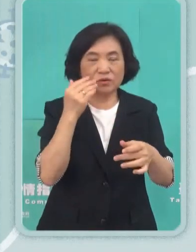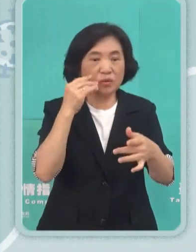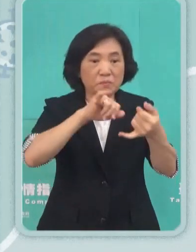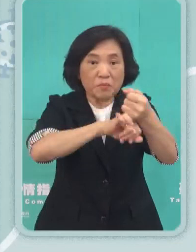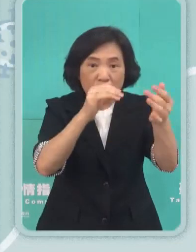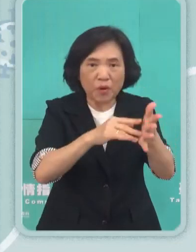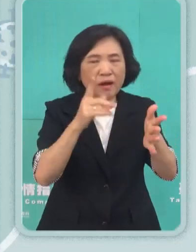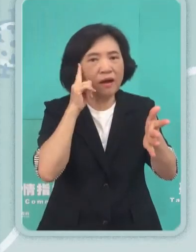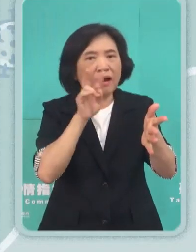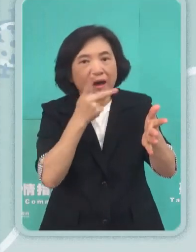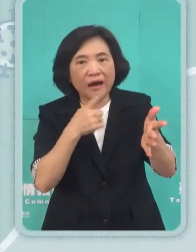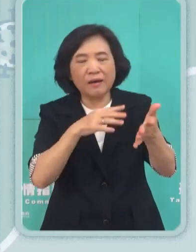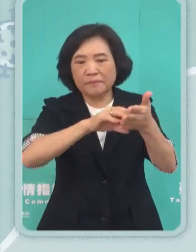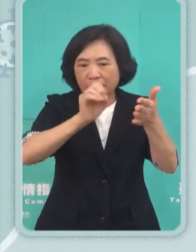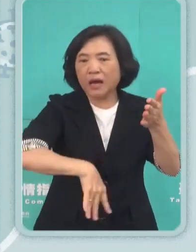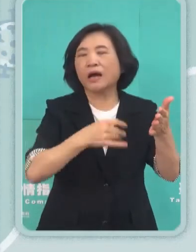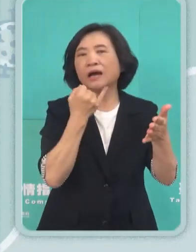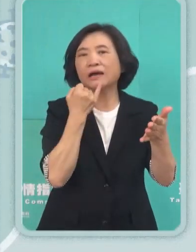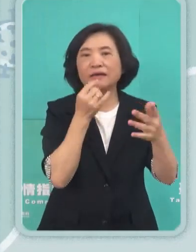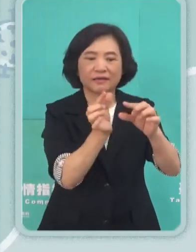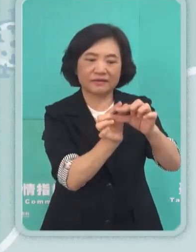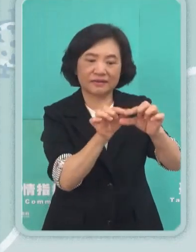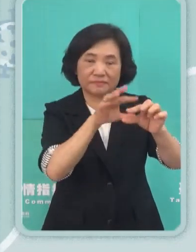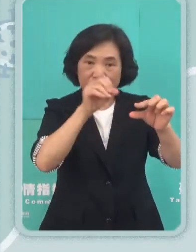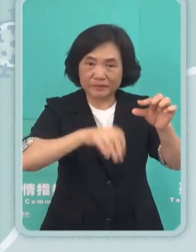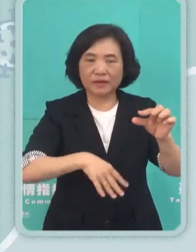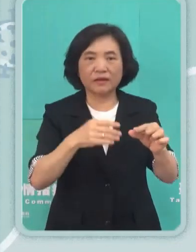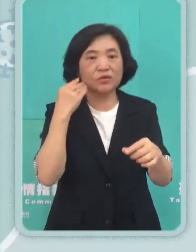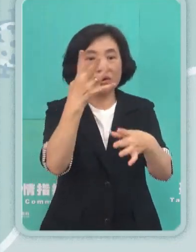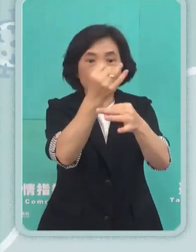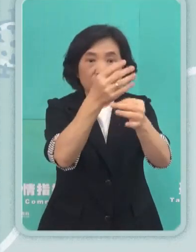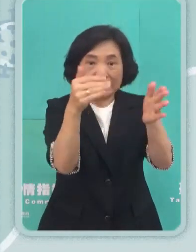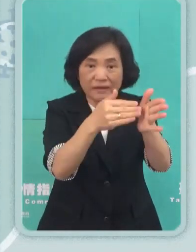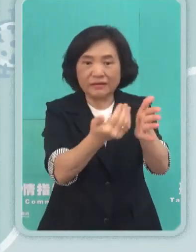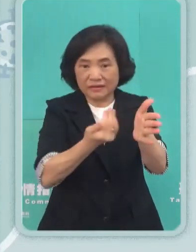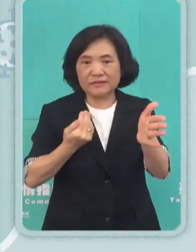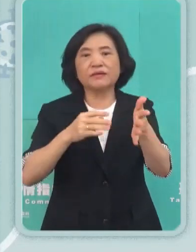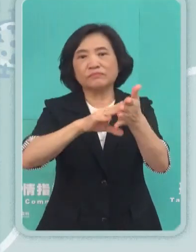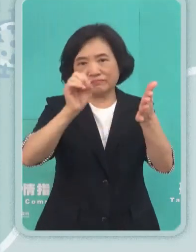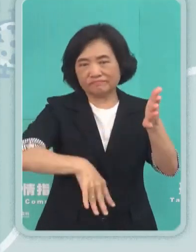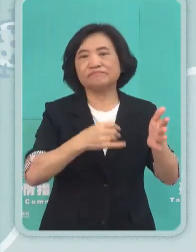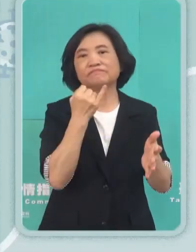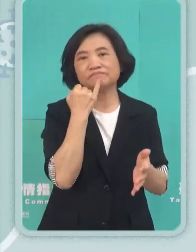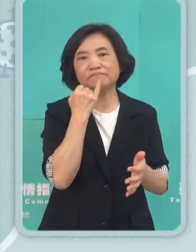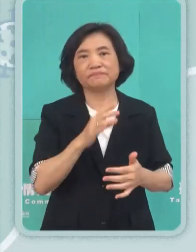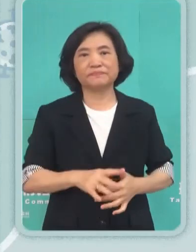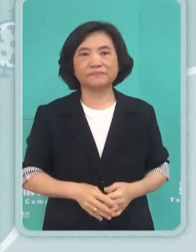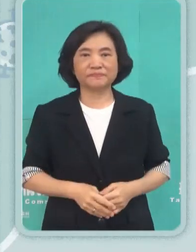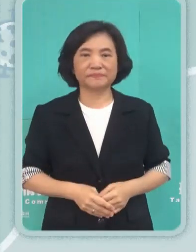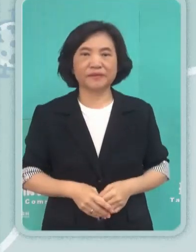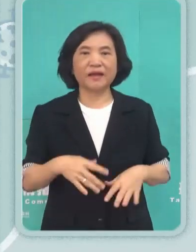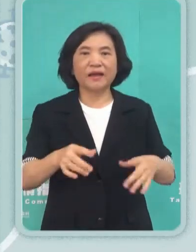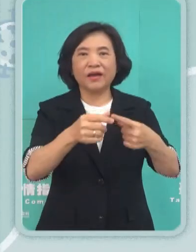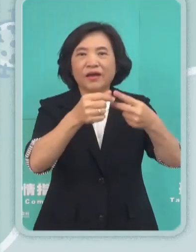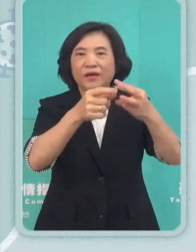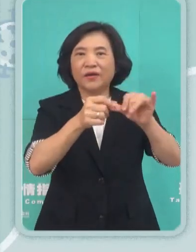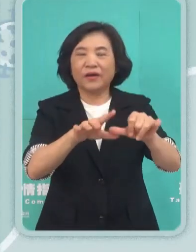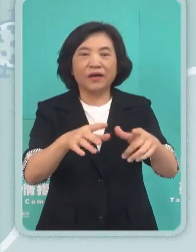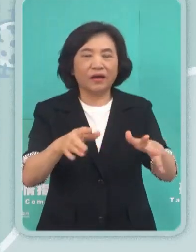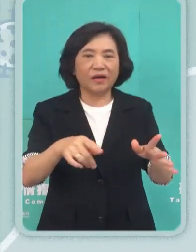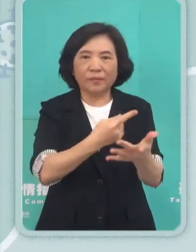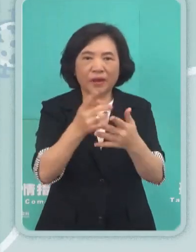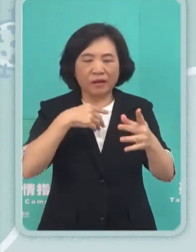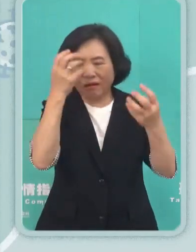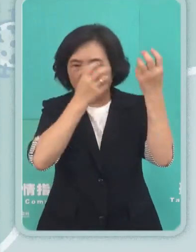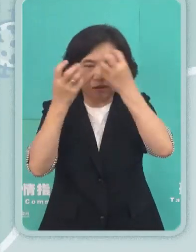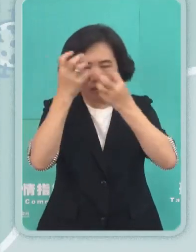消的功能了哈，所以在截止日之前呢，都可以去取消。不过因为这个有好几波，你知道，搞得大家都迷